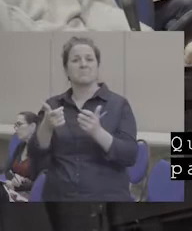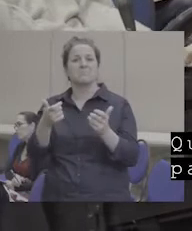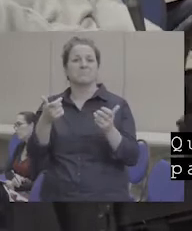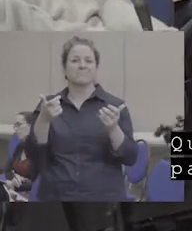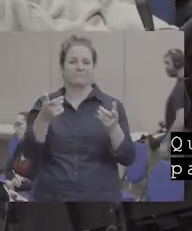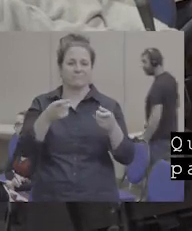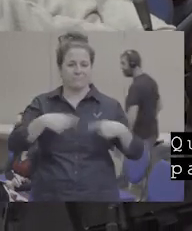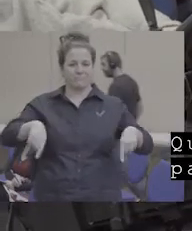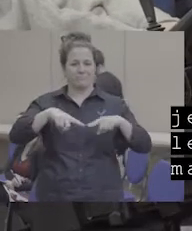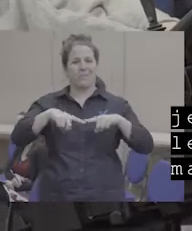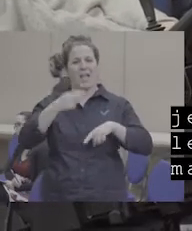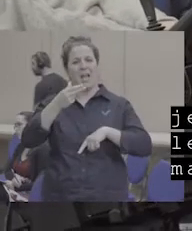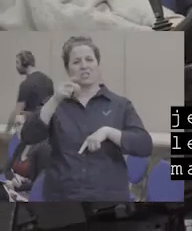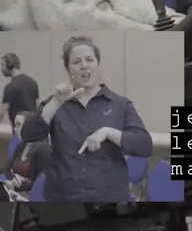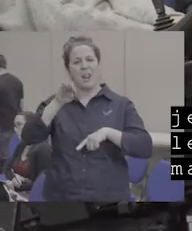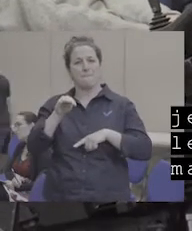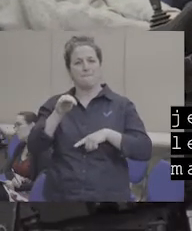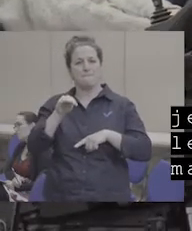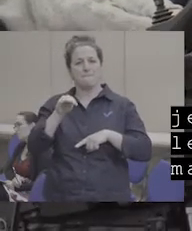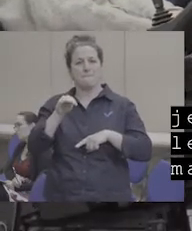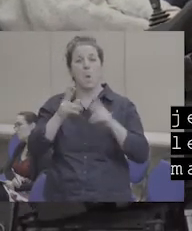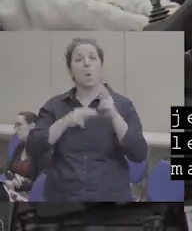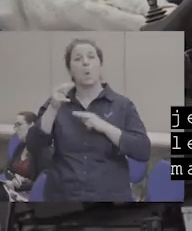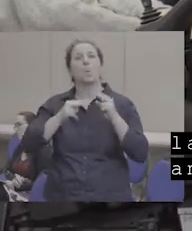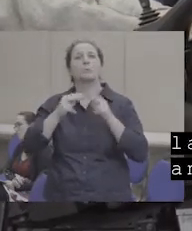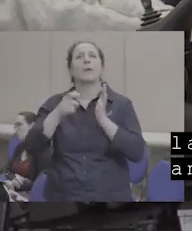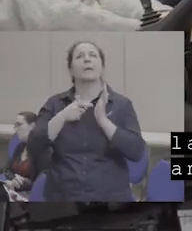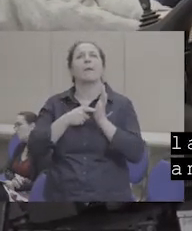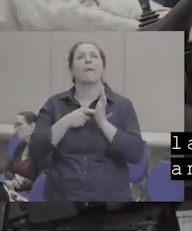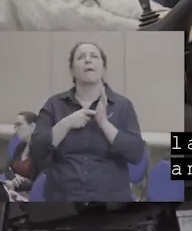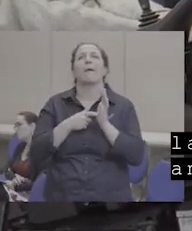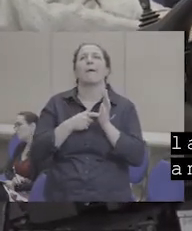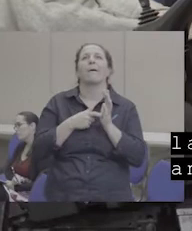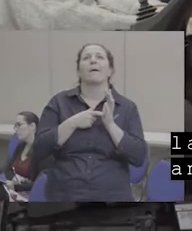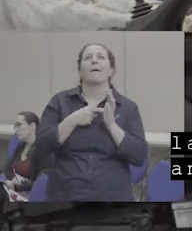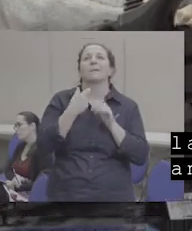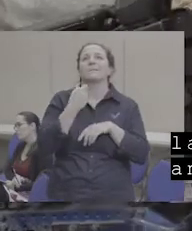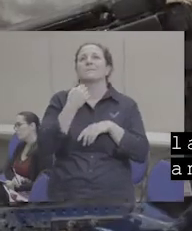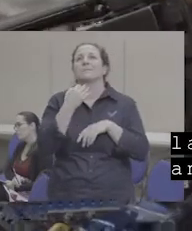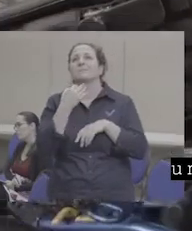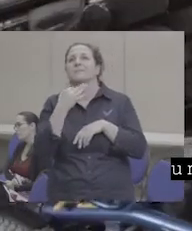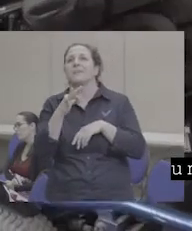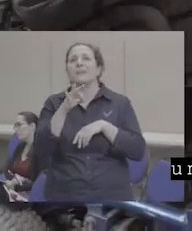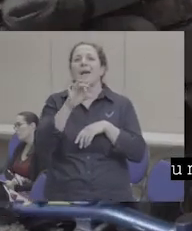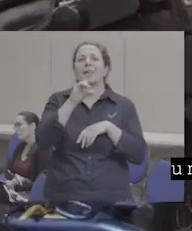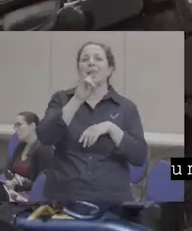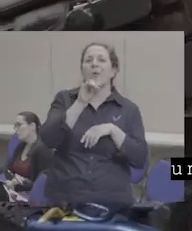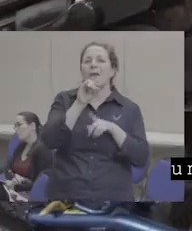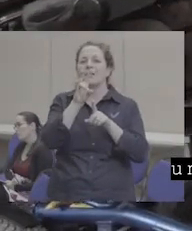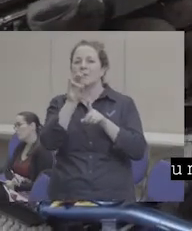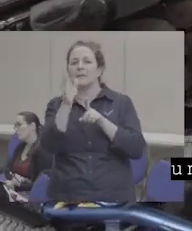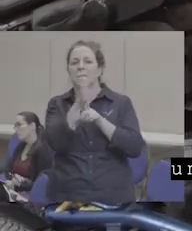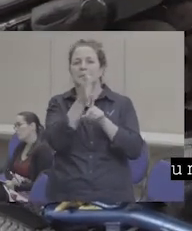HLM, parce que c'est la question que je vous parlais tout à l'heure, le parc HLM qui a été construit majoritairement fin des années 70, début des années 80, donc une autre époque en